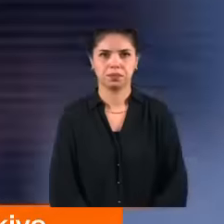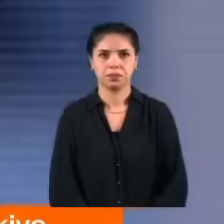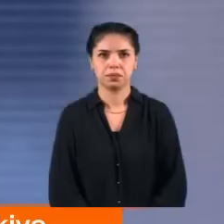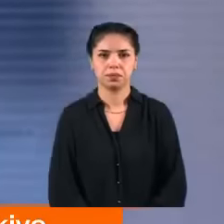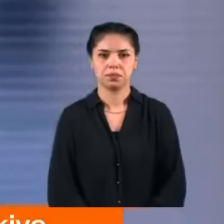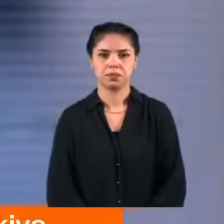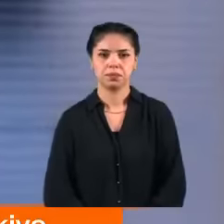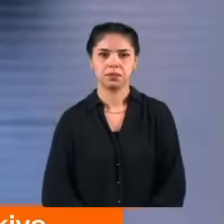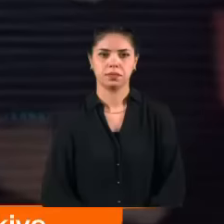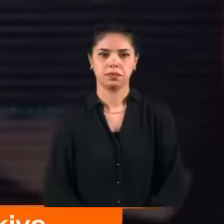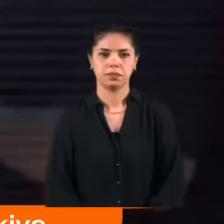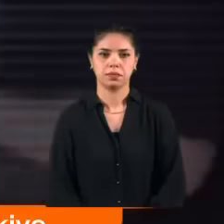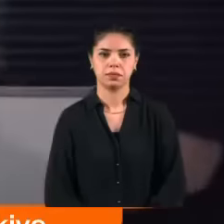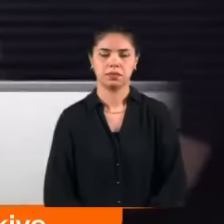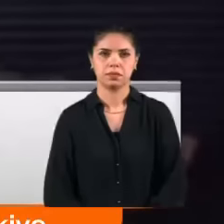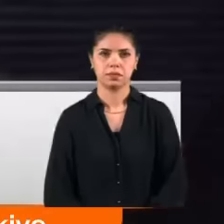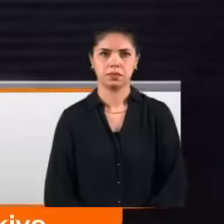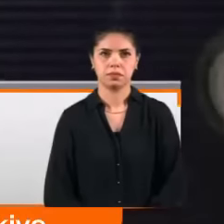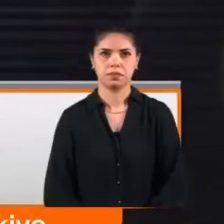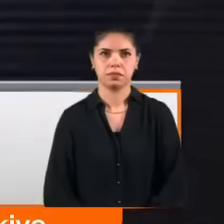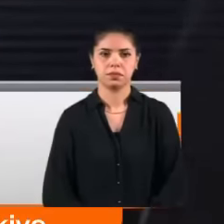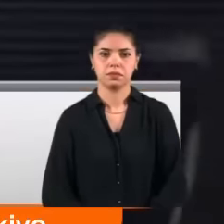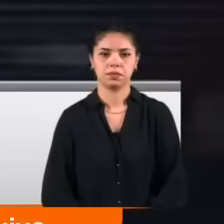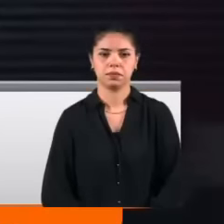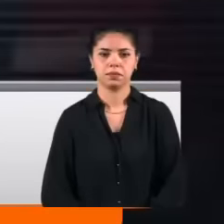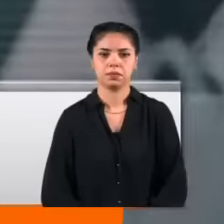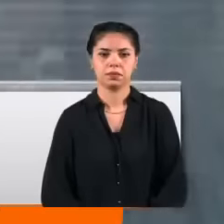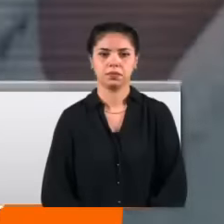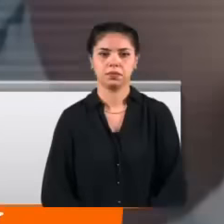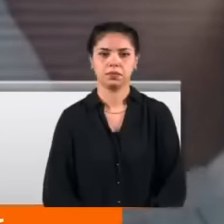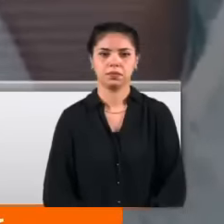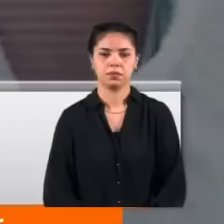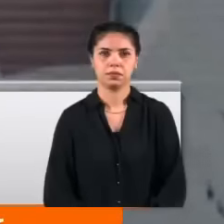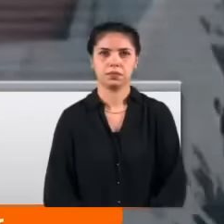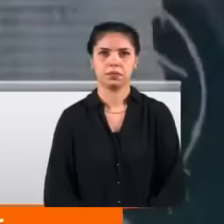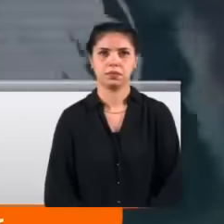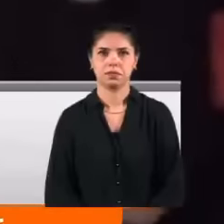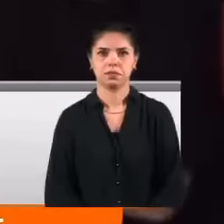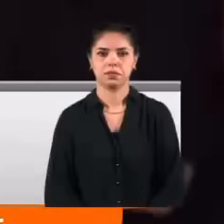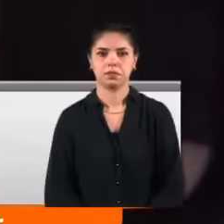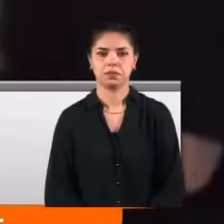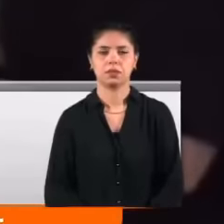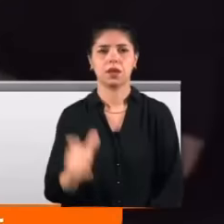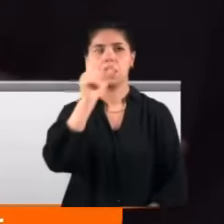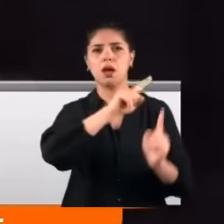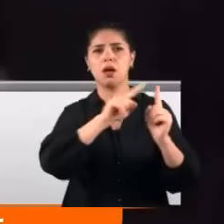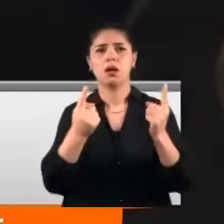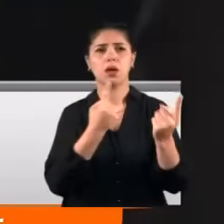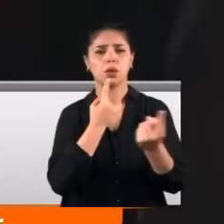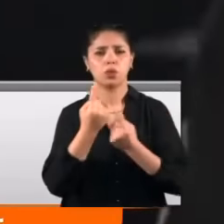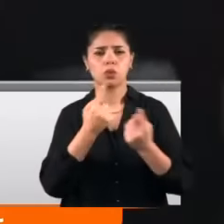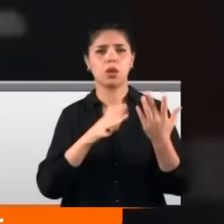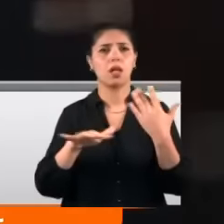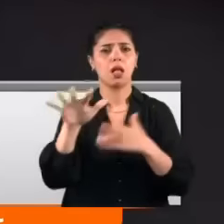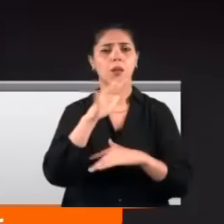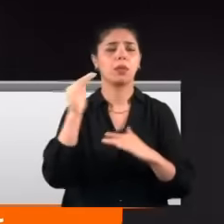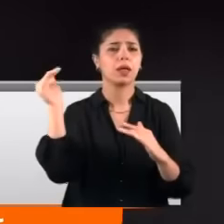Enerji. Aylarca konuşuldu. Gözler